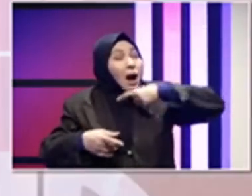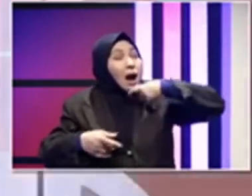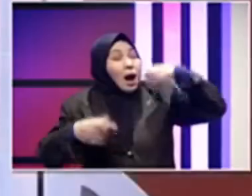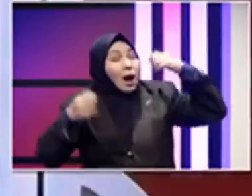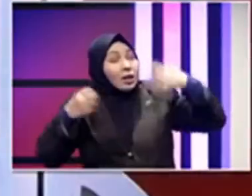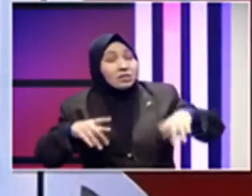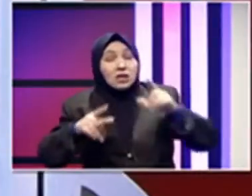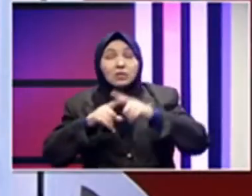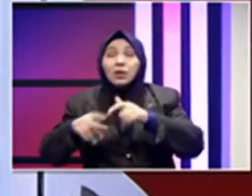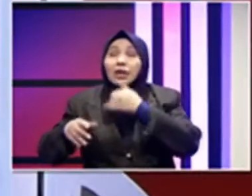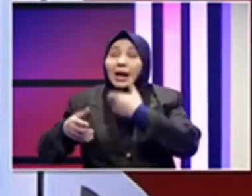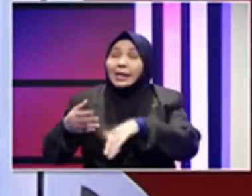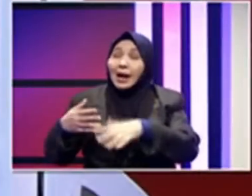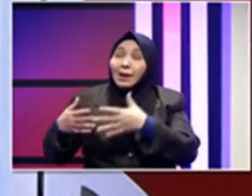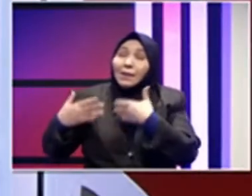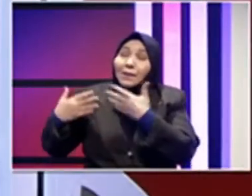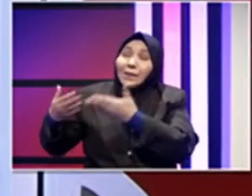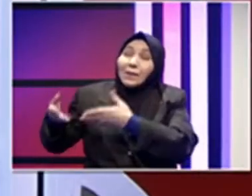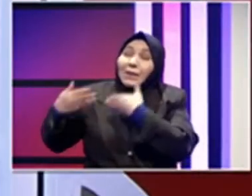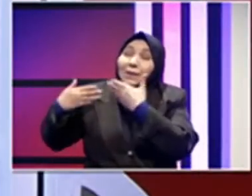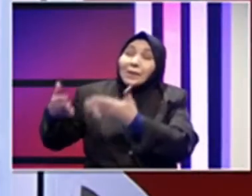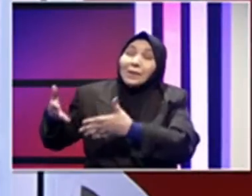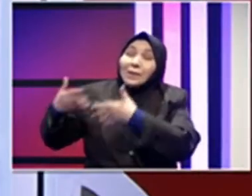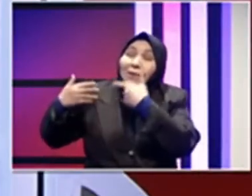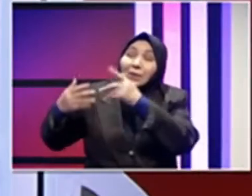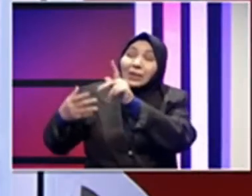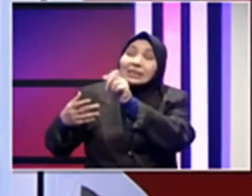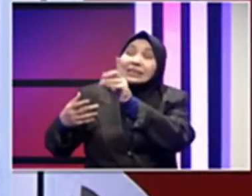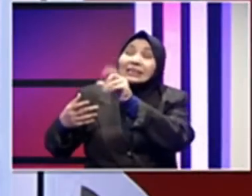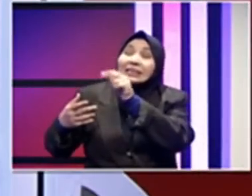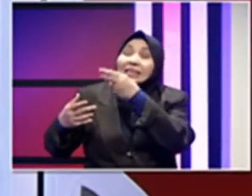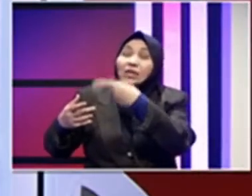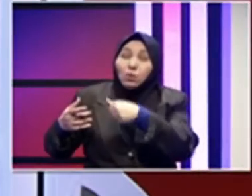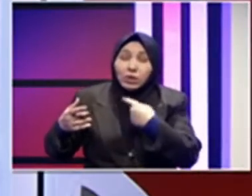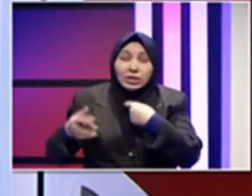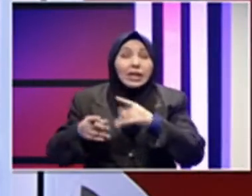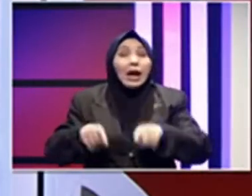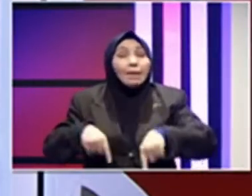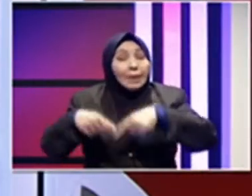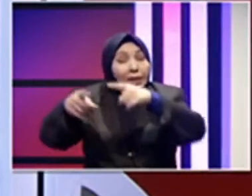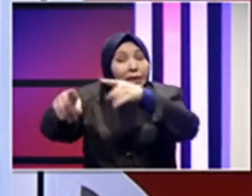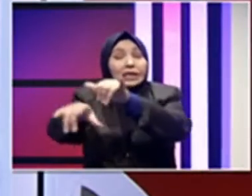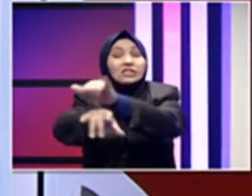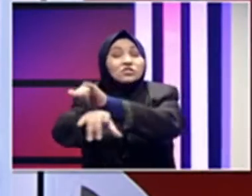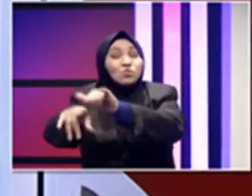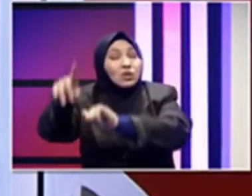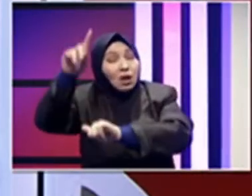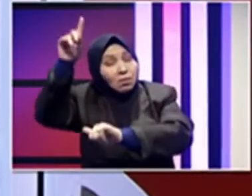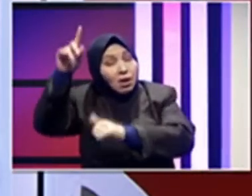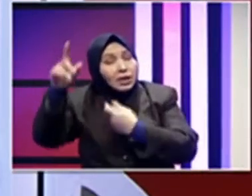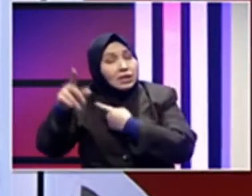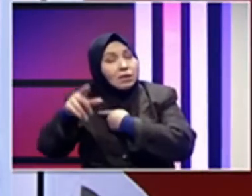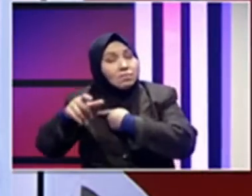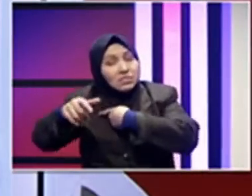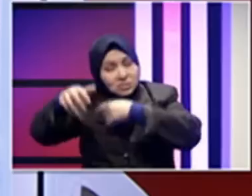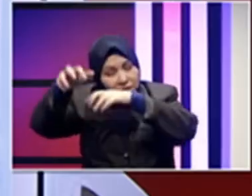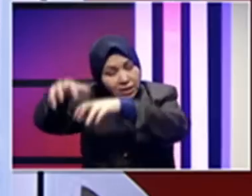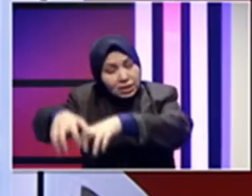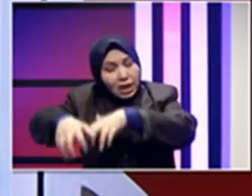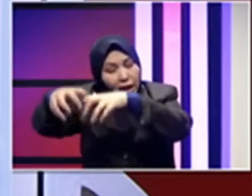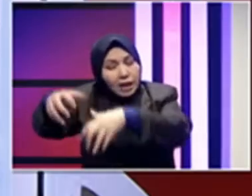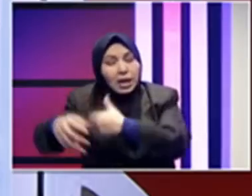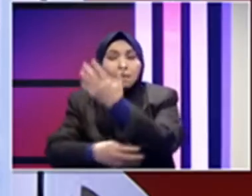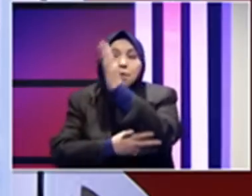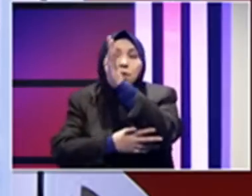Allah maksudnya, kalau nak yang teduh, maksudnya kita nak pergi ke syurga Allah SWT, kita kena tanam pokok itu daripada sekarang.